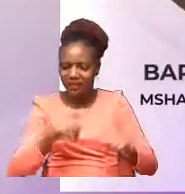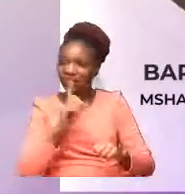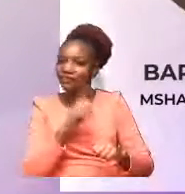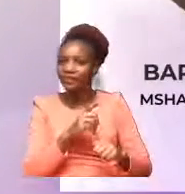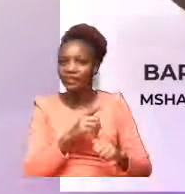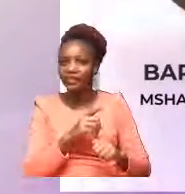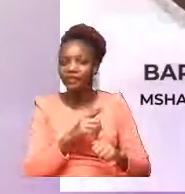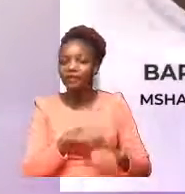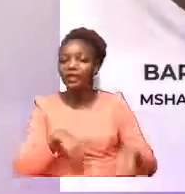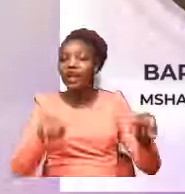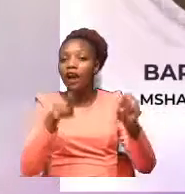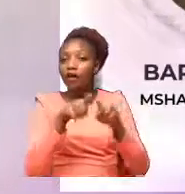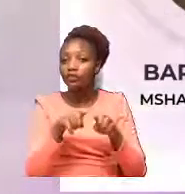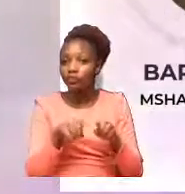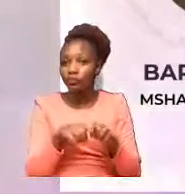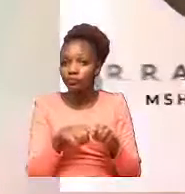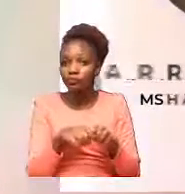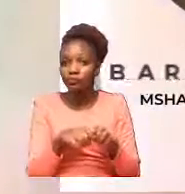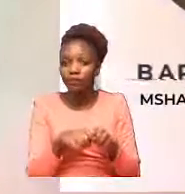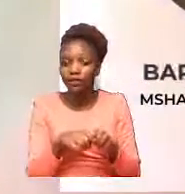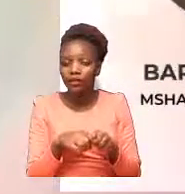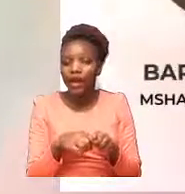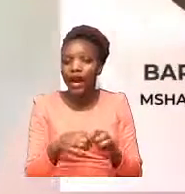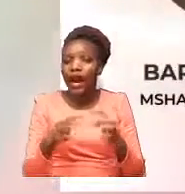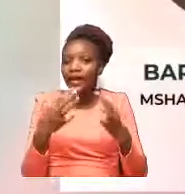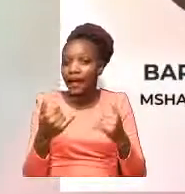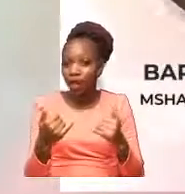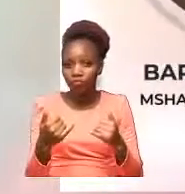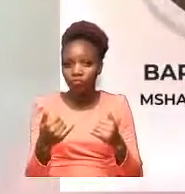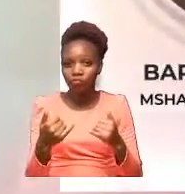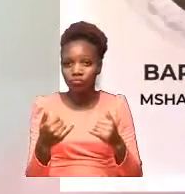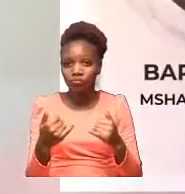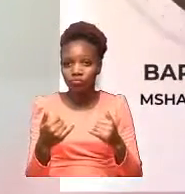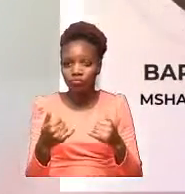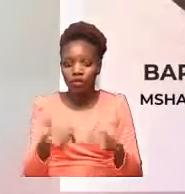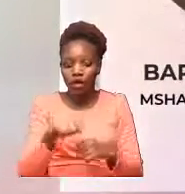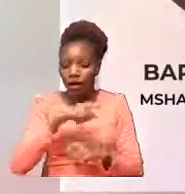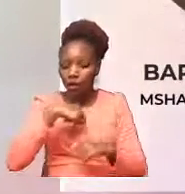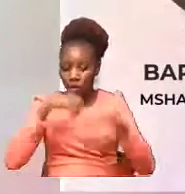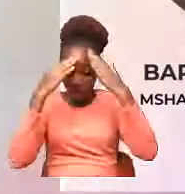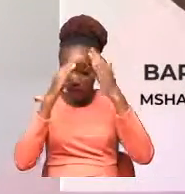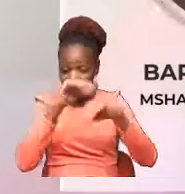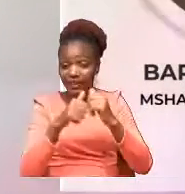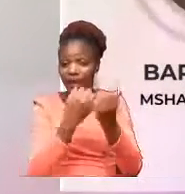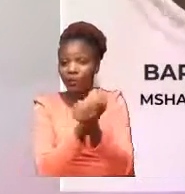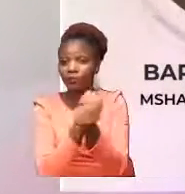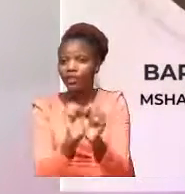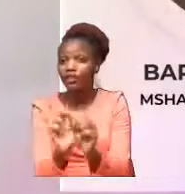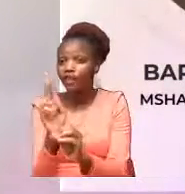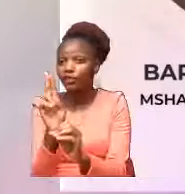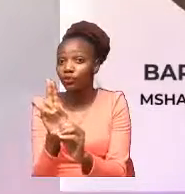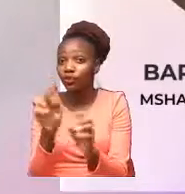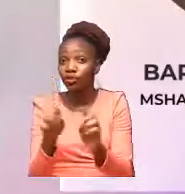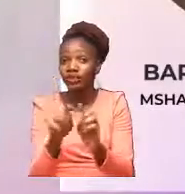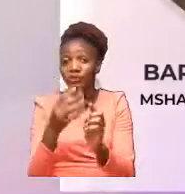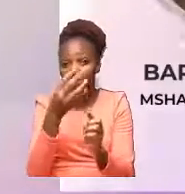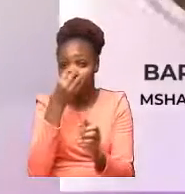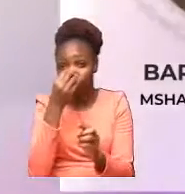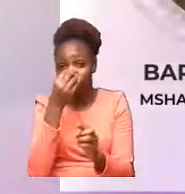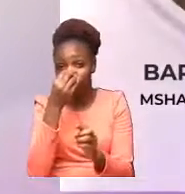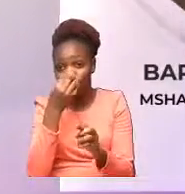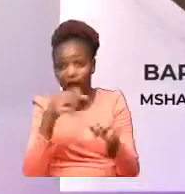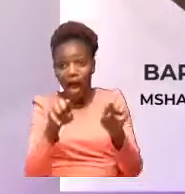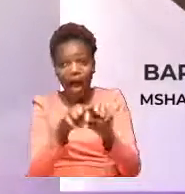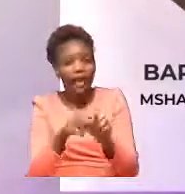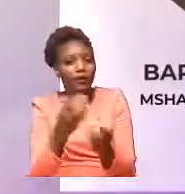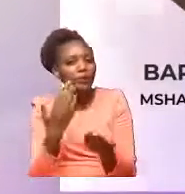Whether the troops around Uhuru Kenyatta will stick with him or whether they will migrate to